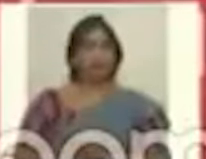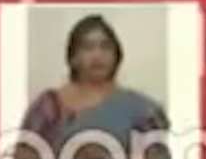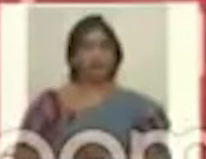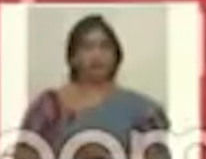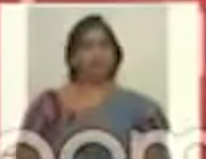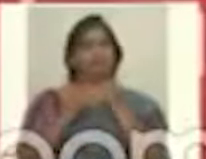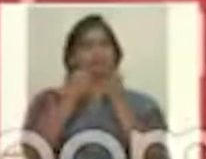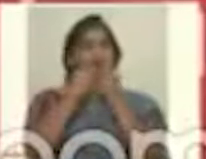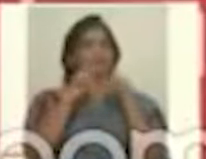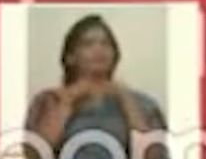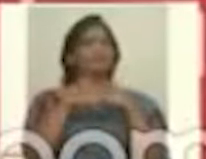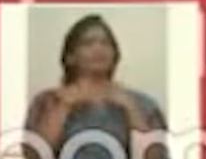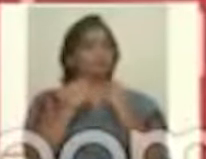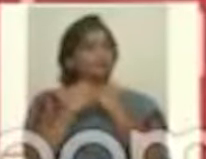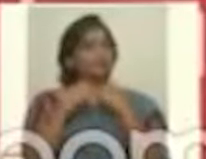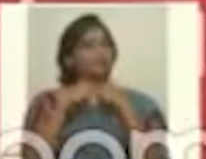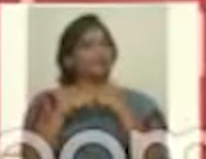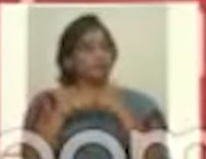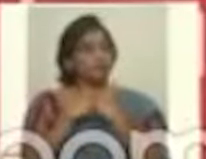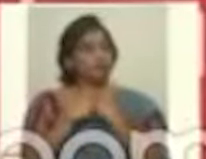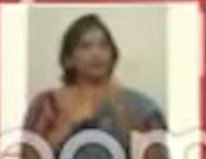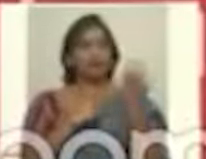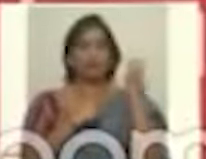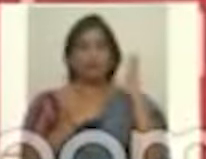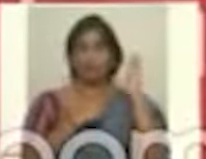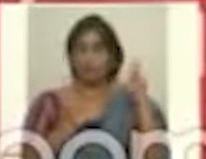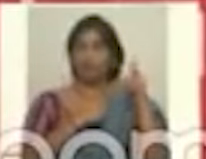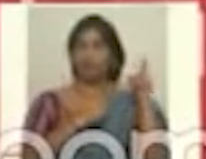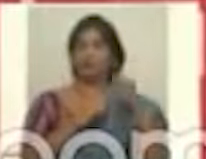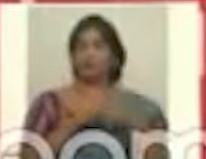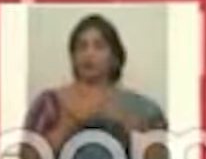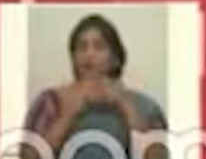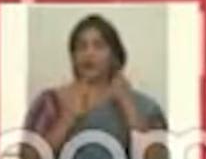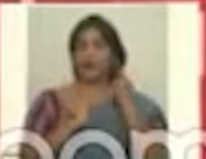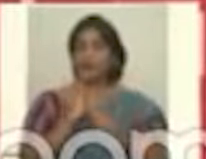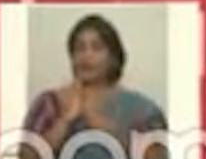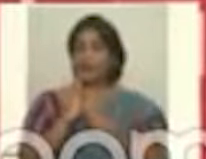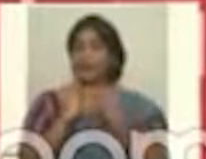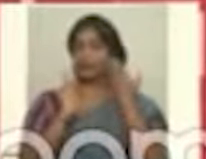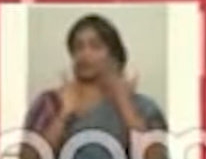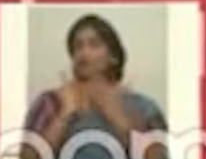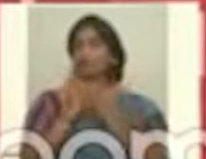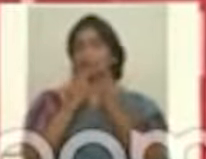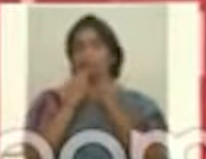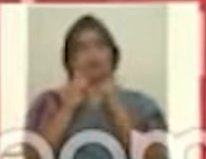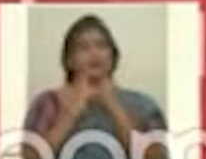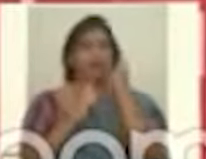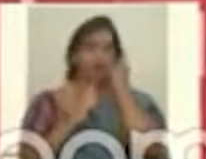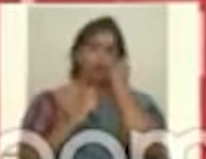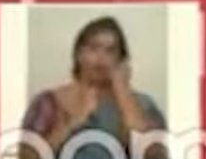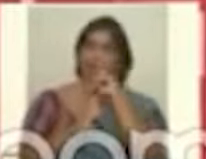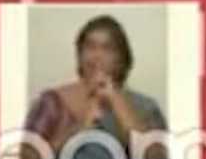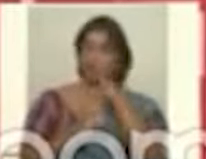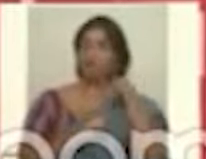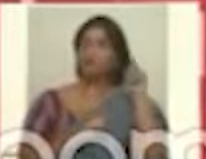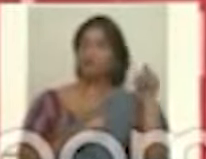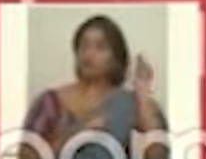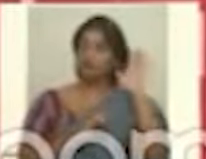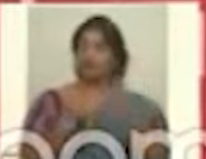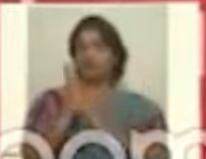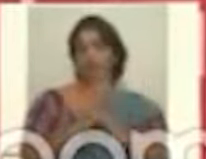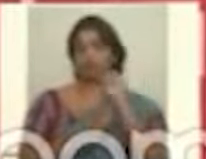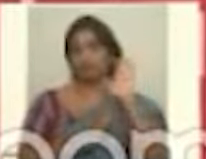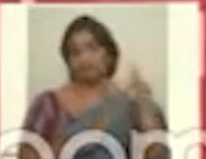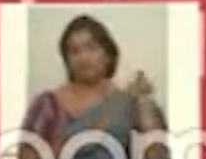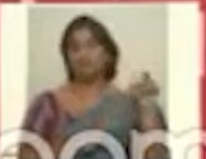විවිධ සංවිධාන මුස්ලිම් විවාහ නීතිය පිළිබඳ විවිධ අදහස් දක්වලා තිබුණා. ඒ අයට ඒ අයිතිය